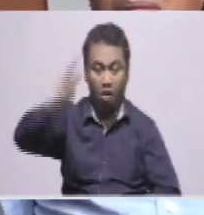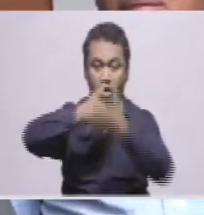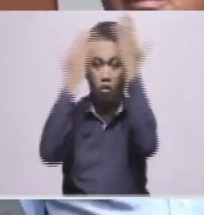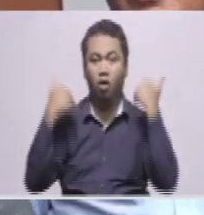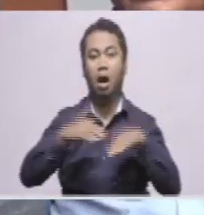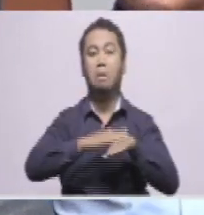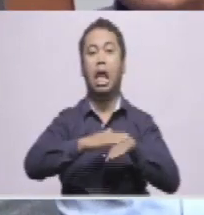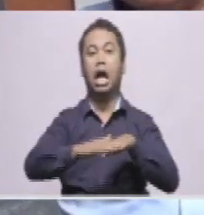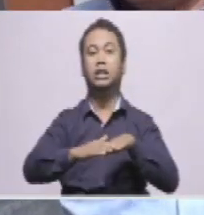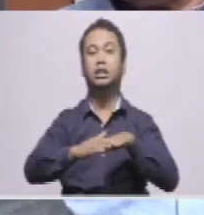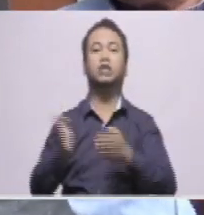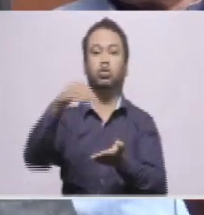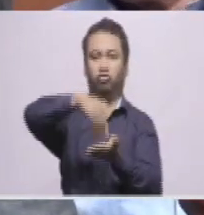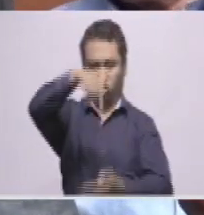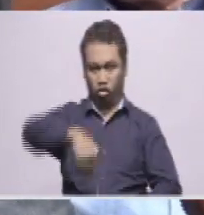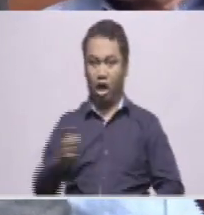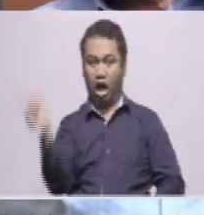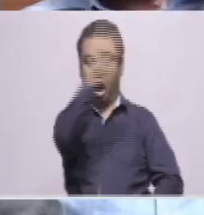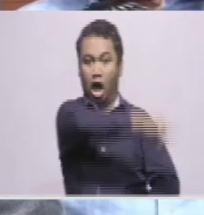amin'ny atratrarantsika zao andro lehibe zao.